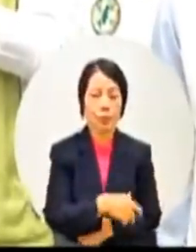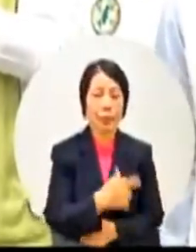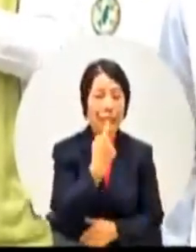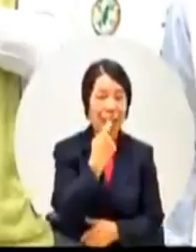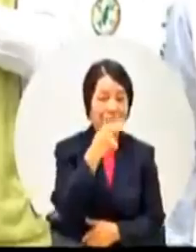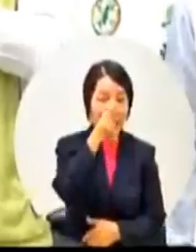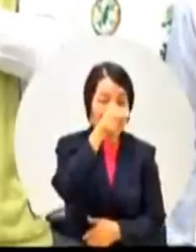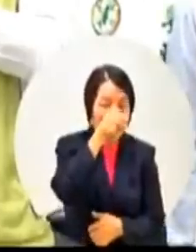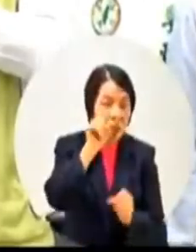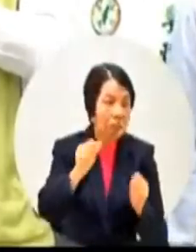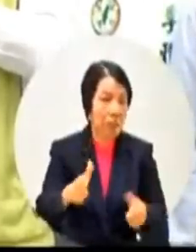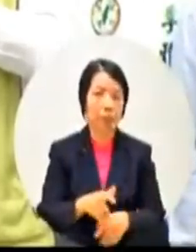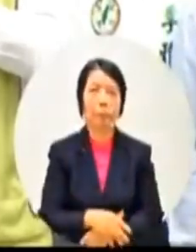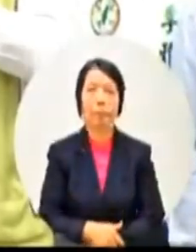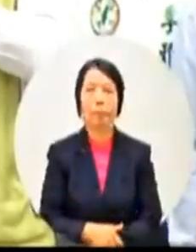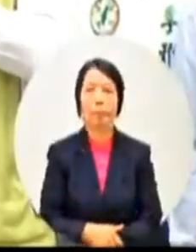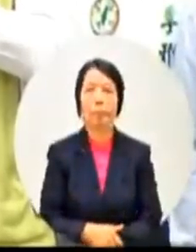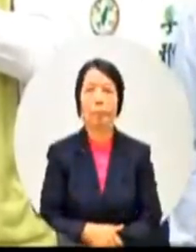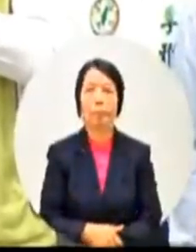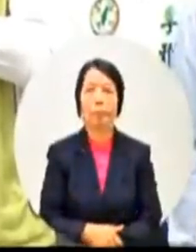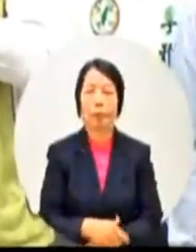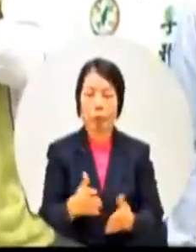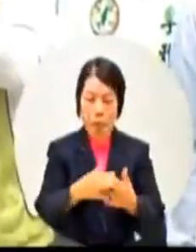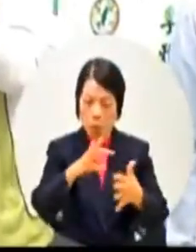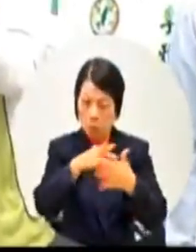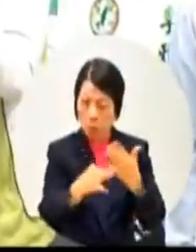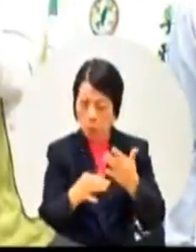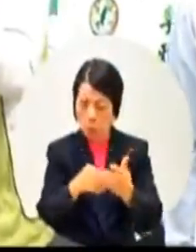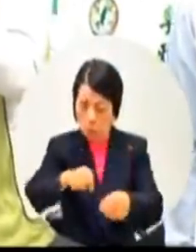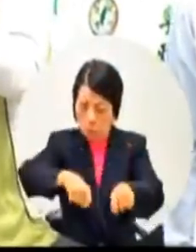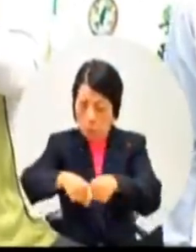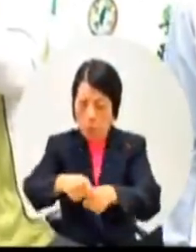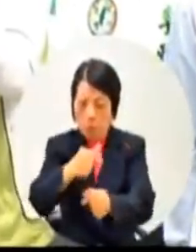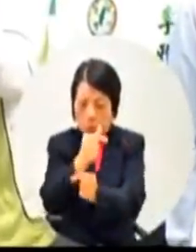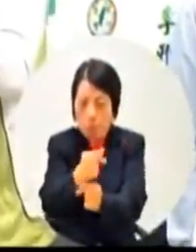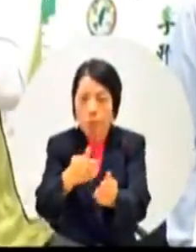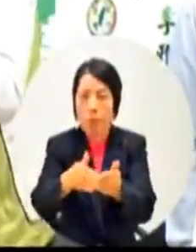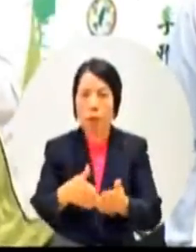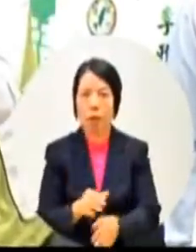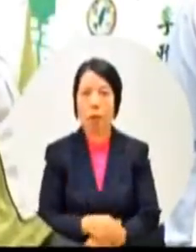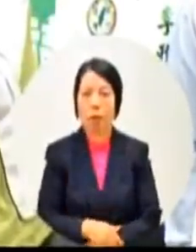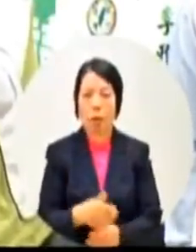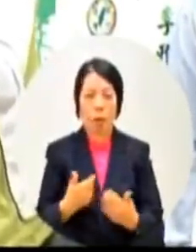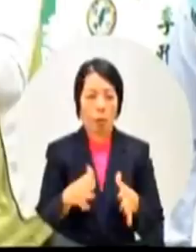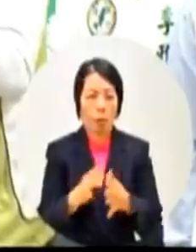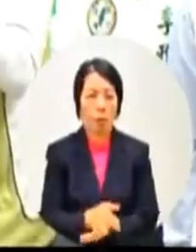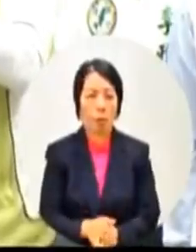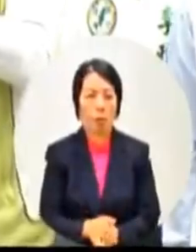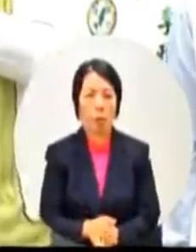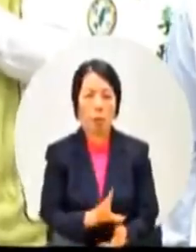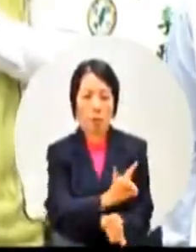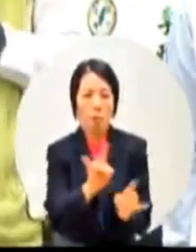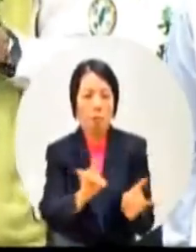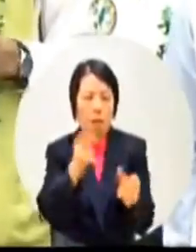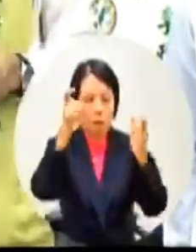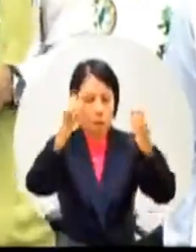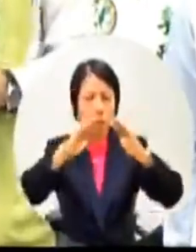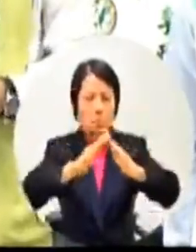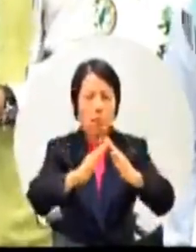制度政策，深思熟虑，千万不要把高雄市民当作小白老鼠来实验，好不好？可以吗 ？OK。